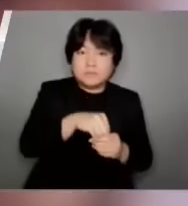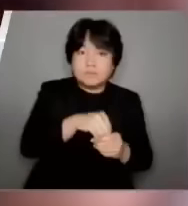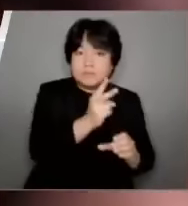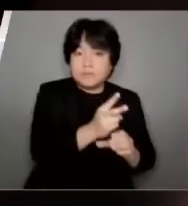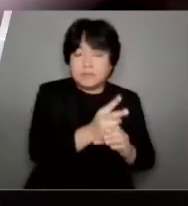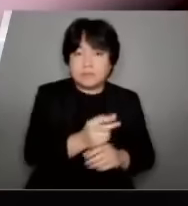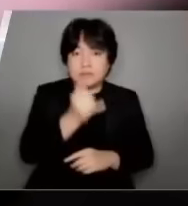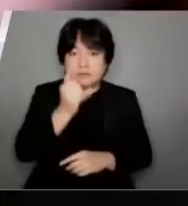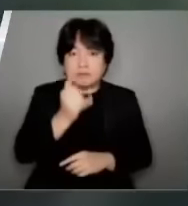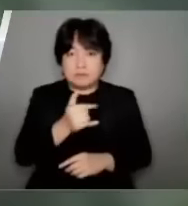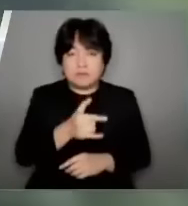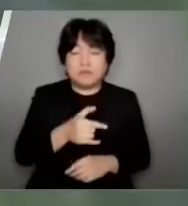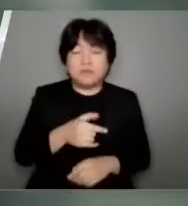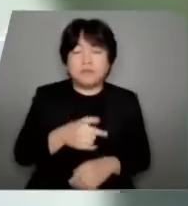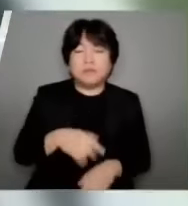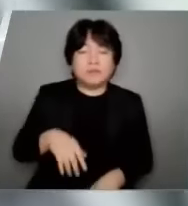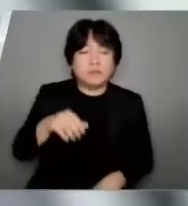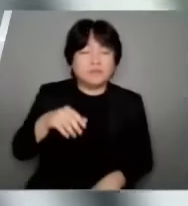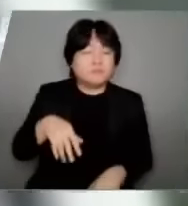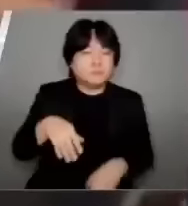Sheila.